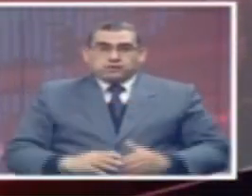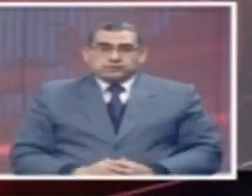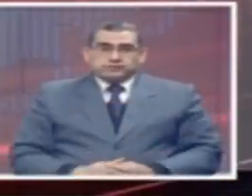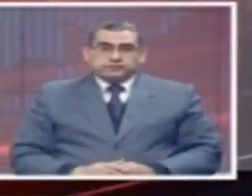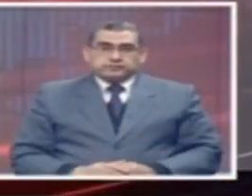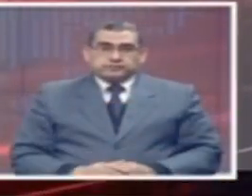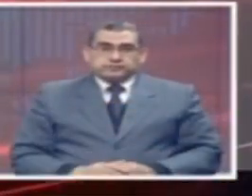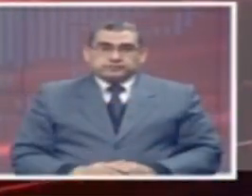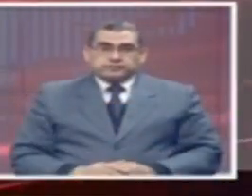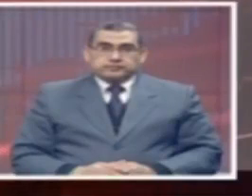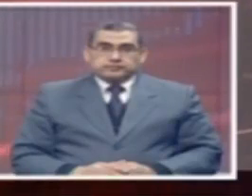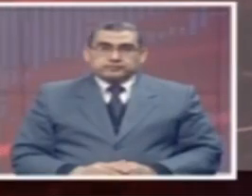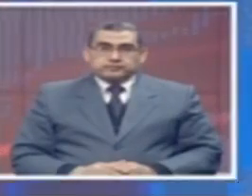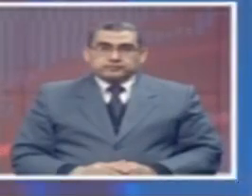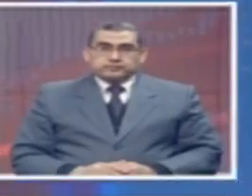والاستقرار.